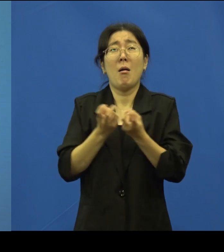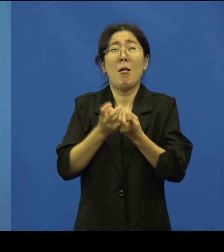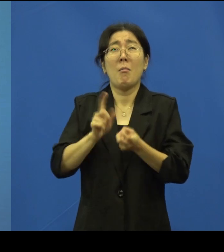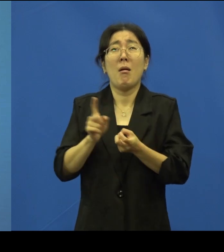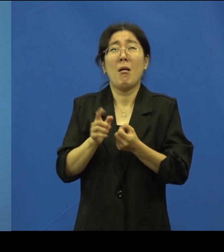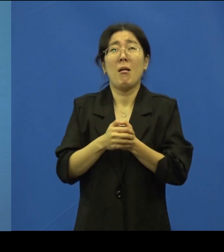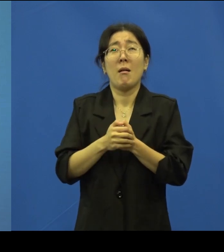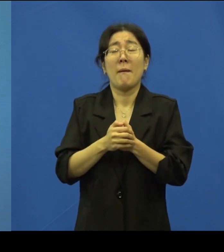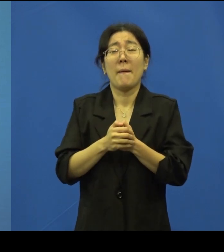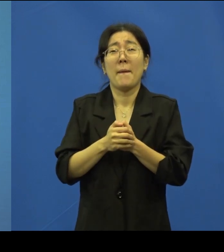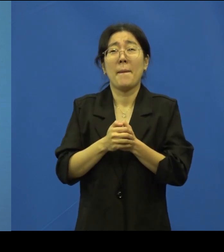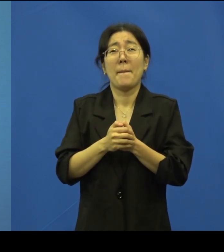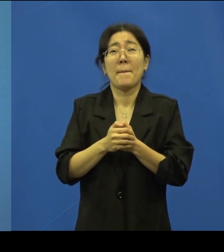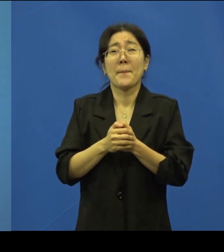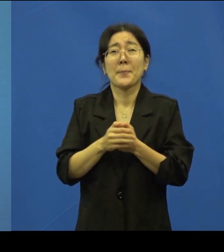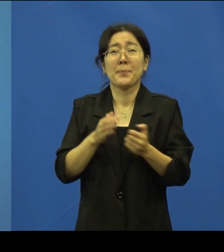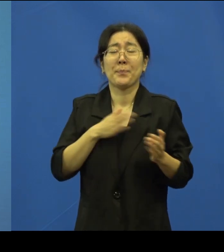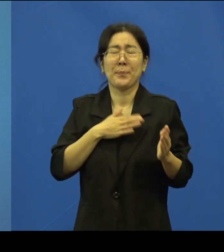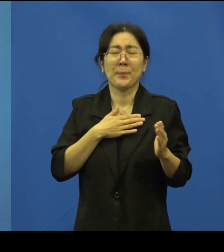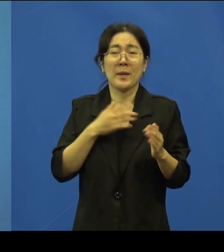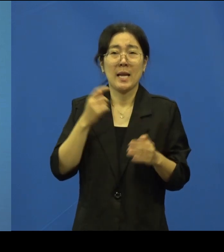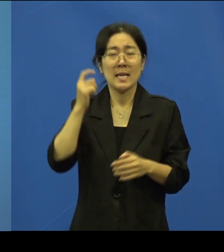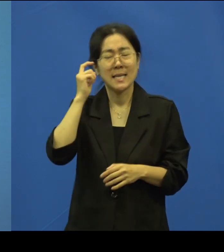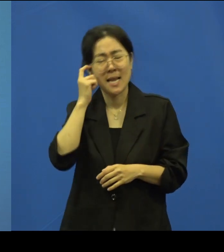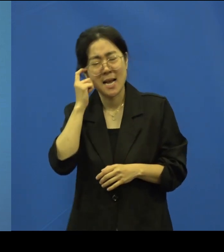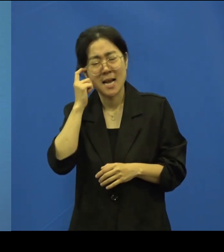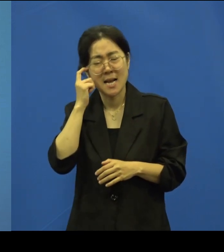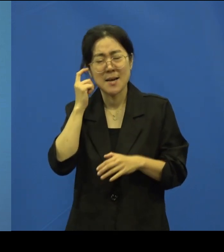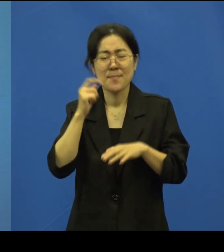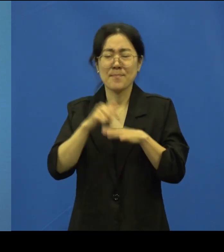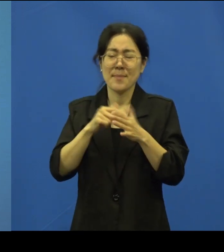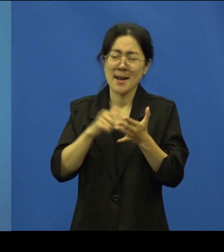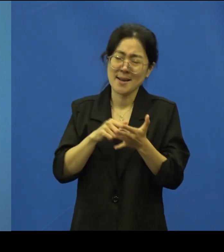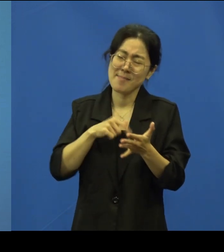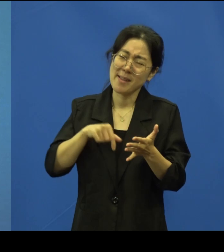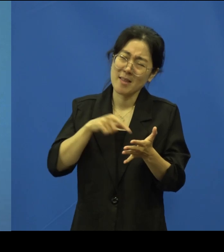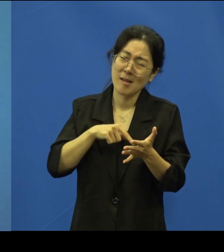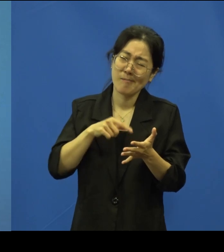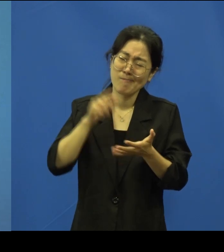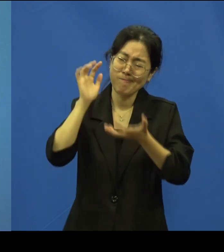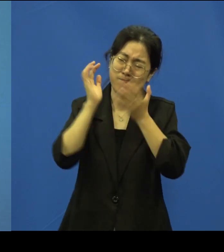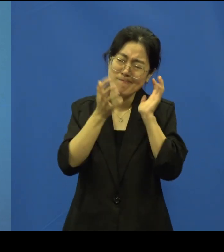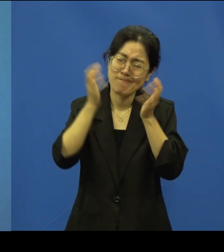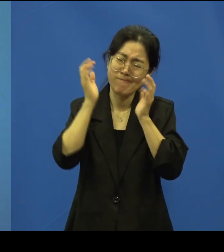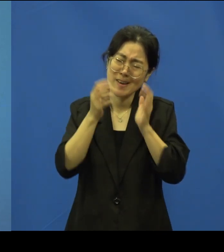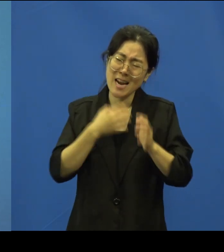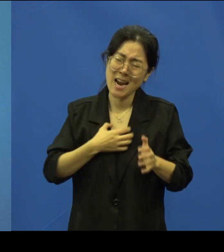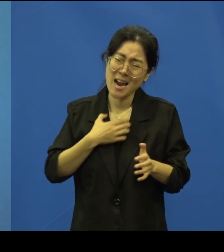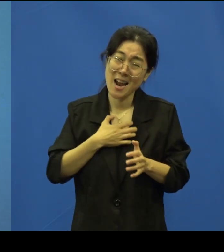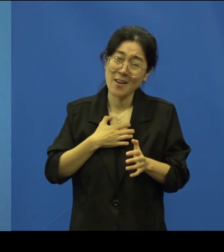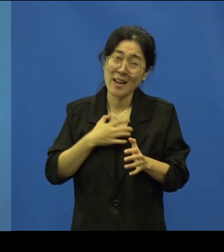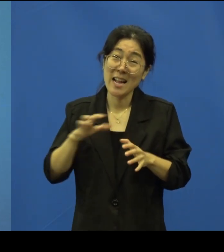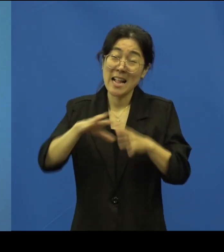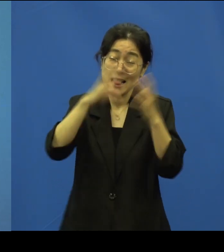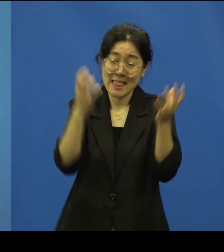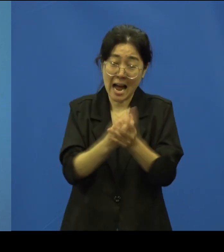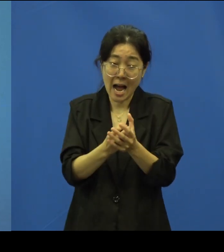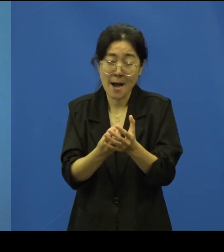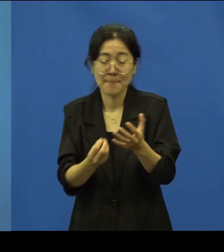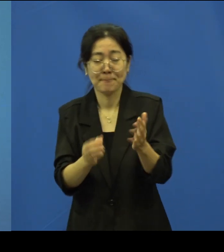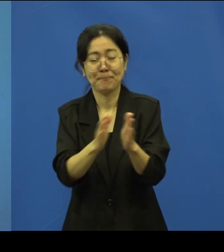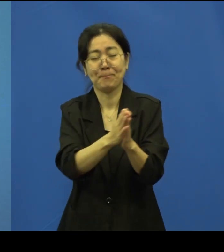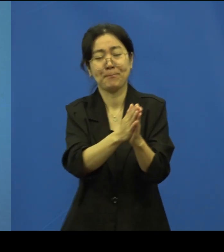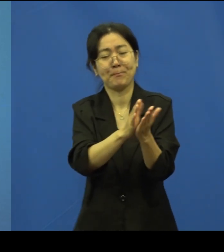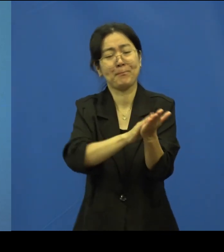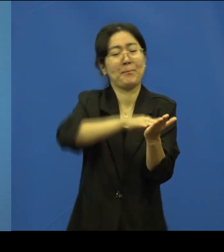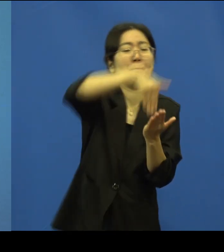하나가 뭐냐면 제 마음이나 생각 속에 있는 염려거리를 다 끄집어내서